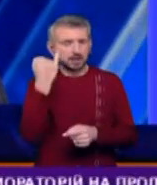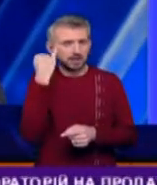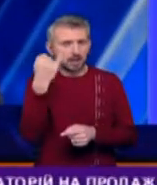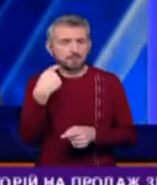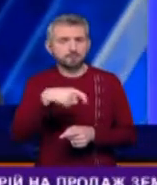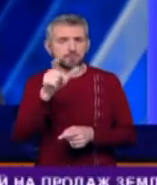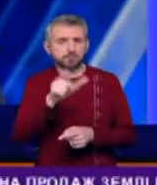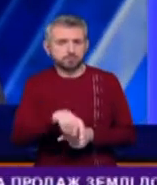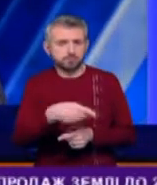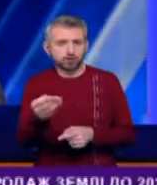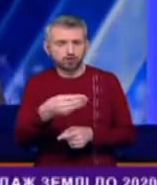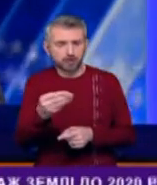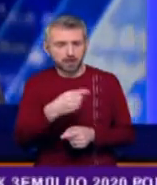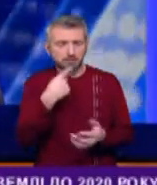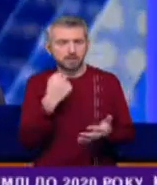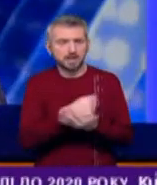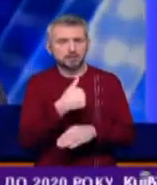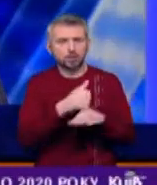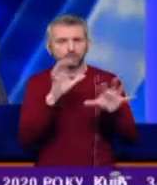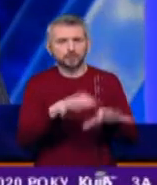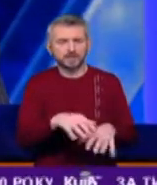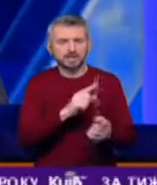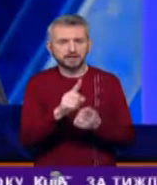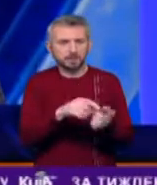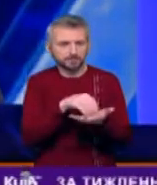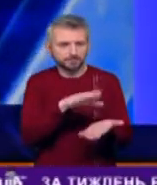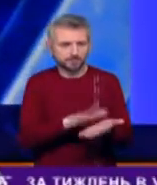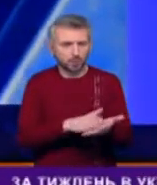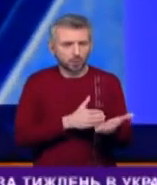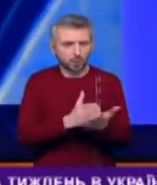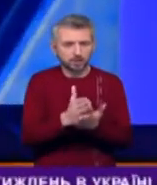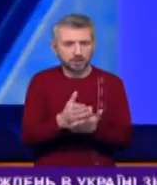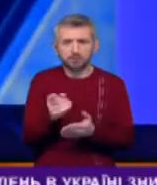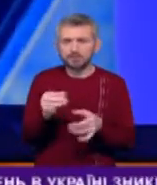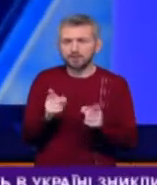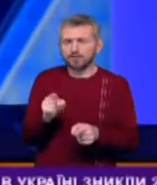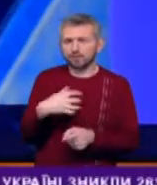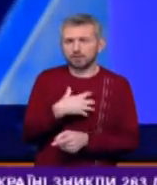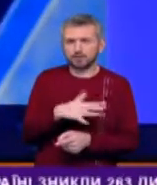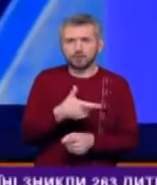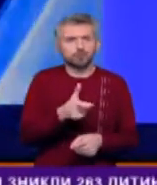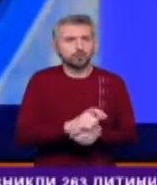прийняти конституційні зміни на закріплення курсу ЄС. Хоча насправді вони не дуже такі важливі.